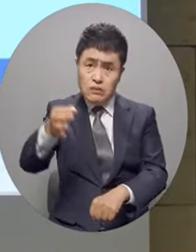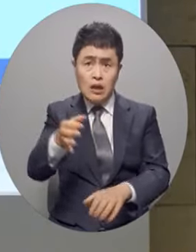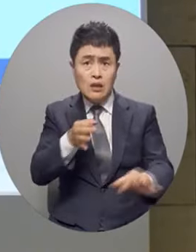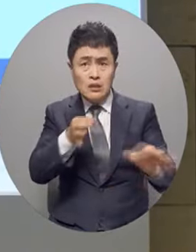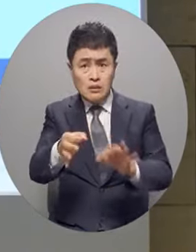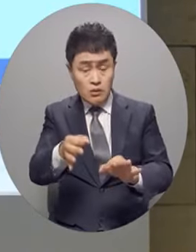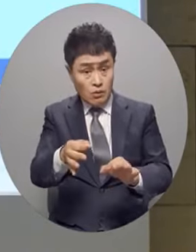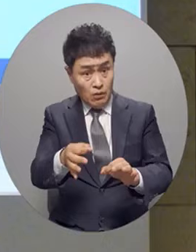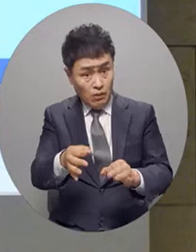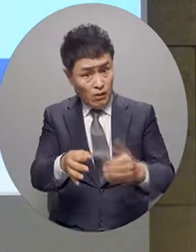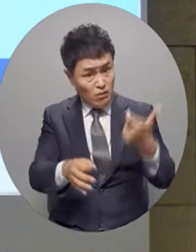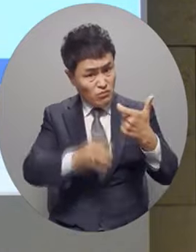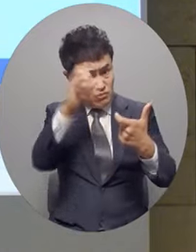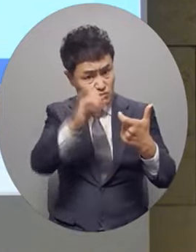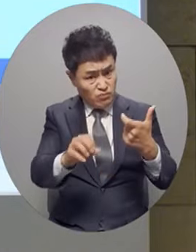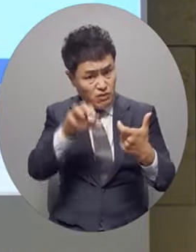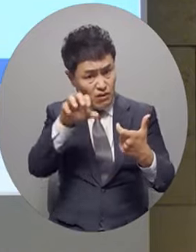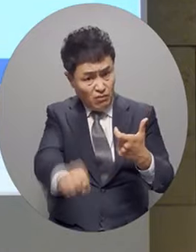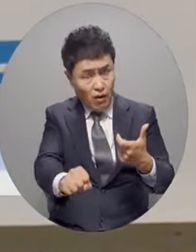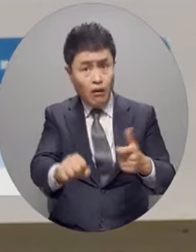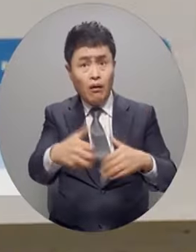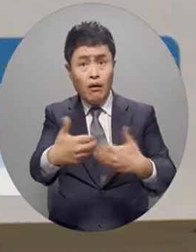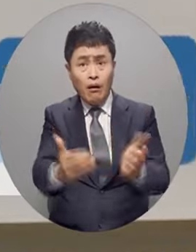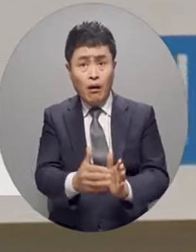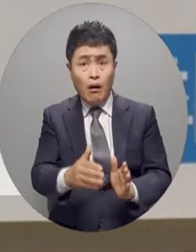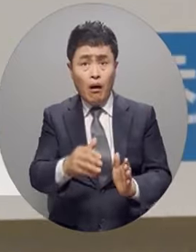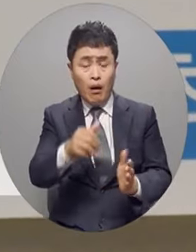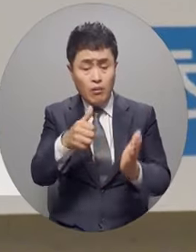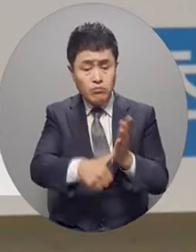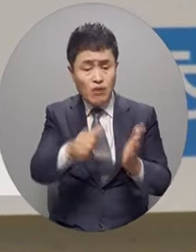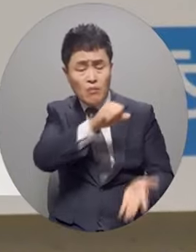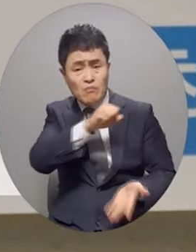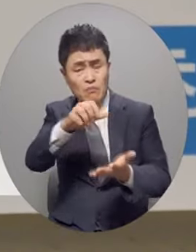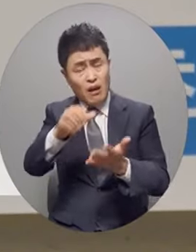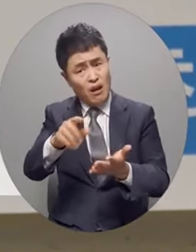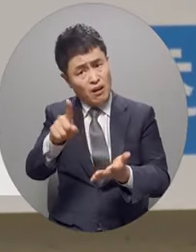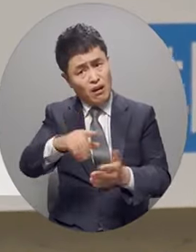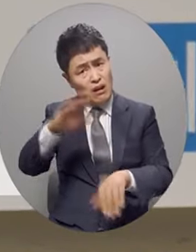시장 점유율 60%를 차지한 배민의 불합리한 가격